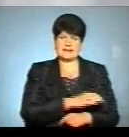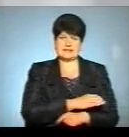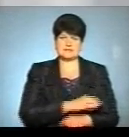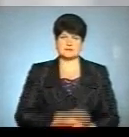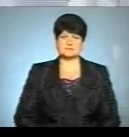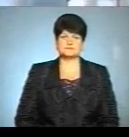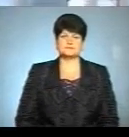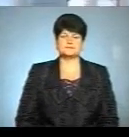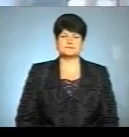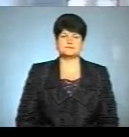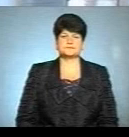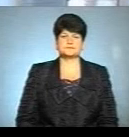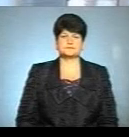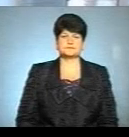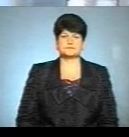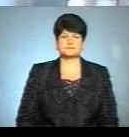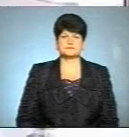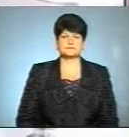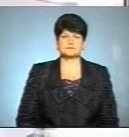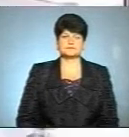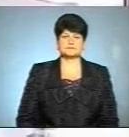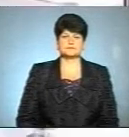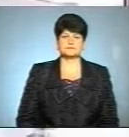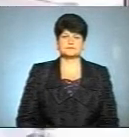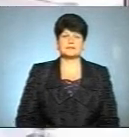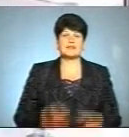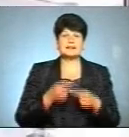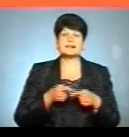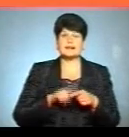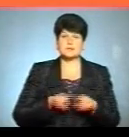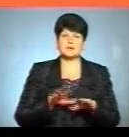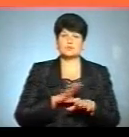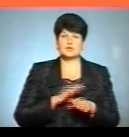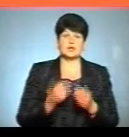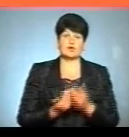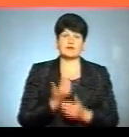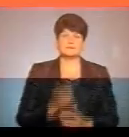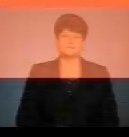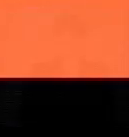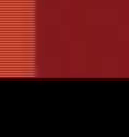Котенко, Андрій Прокопів. Новини на Суспільному. Тернопіль. Такими були новини.